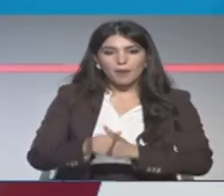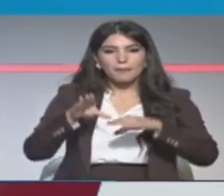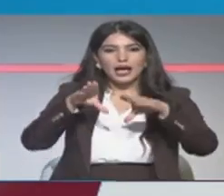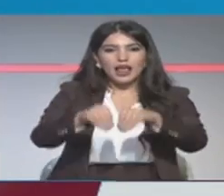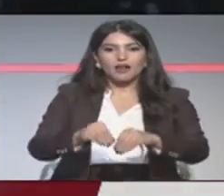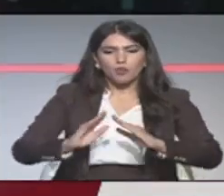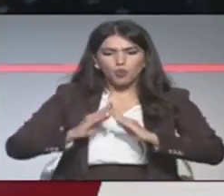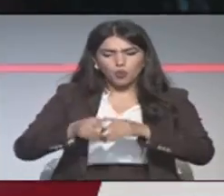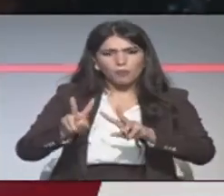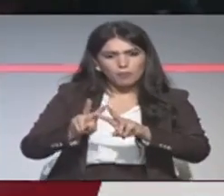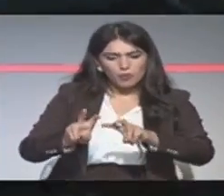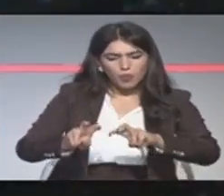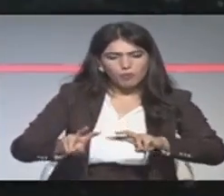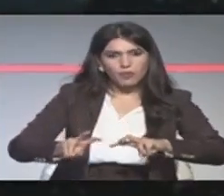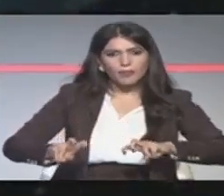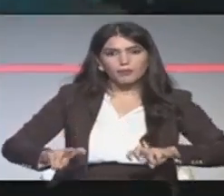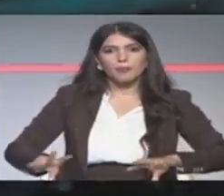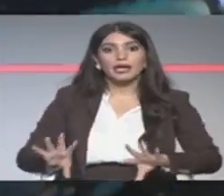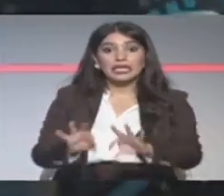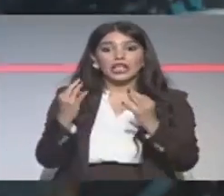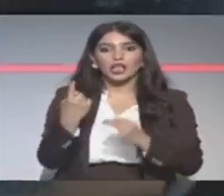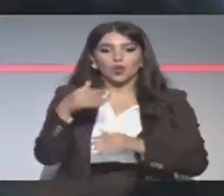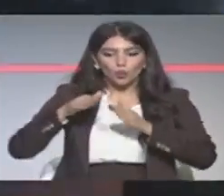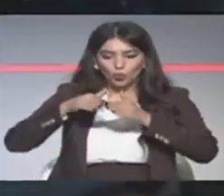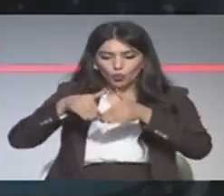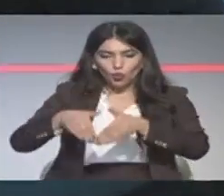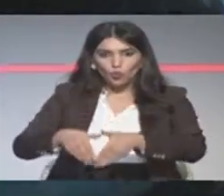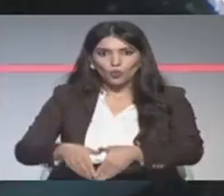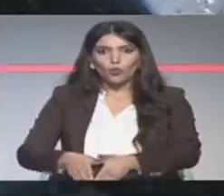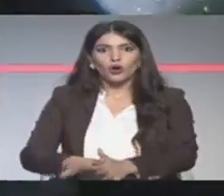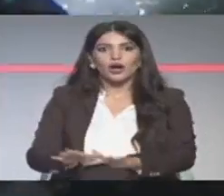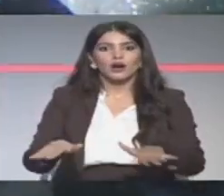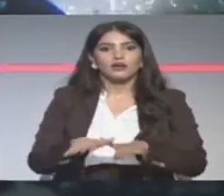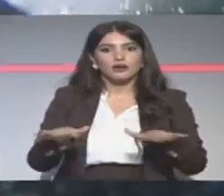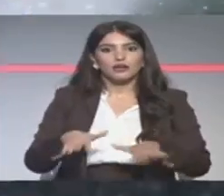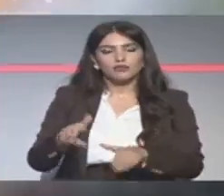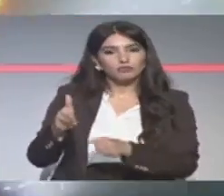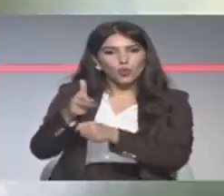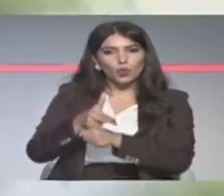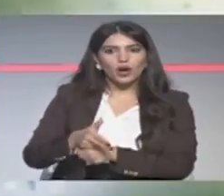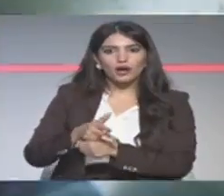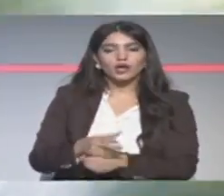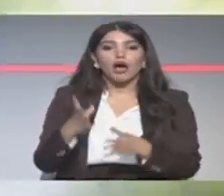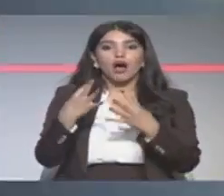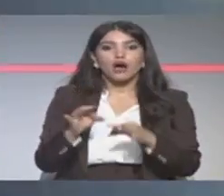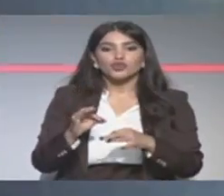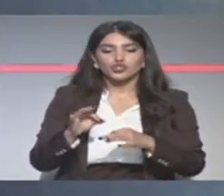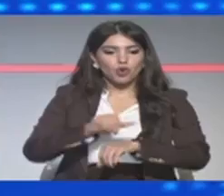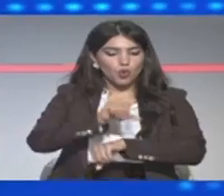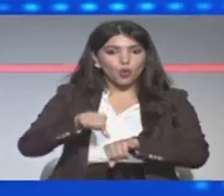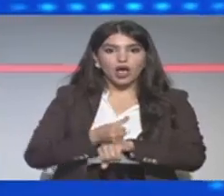قيامها بعمليات مسح واستكشاف لقاع البحر بواسطة المسبار مدة